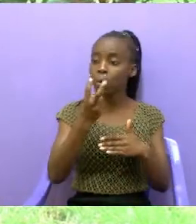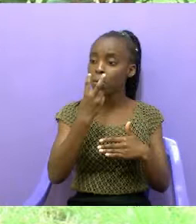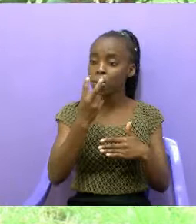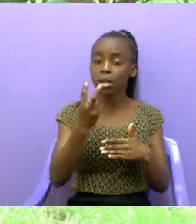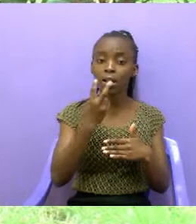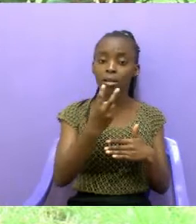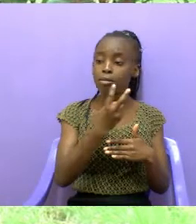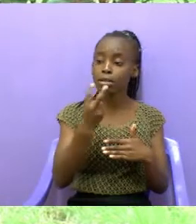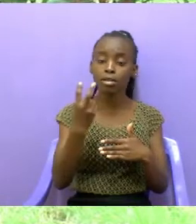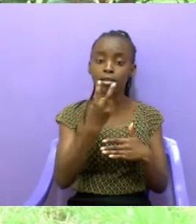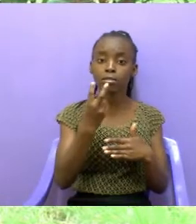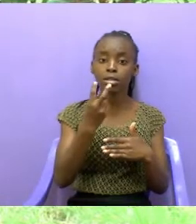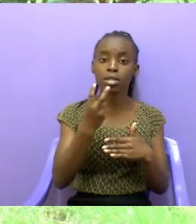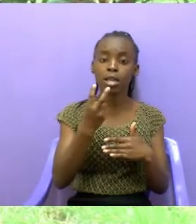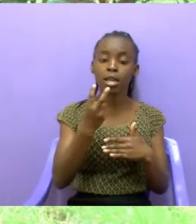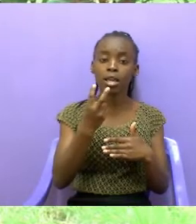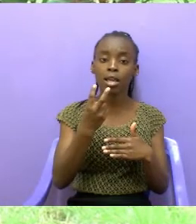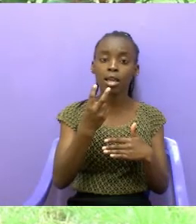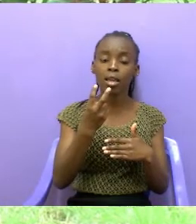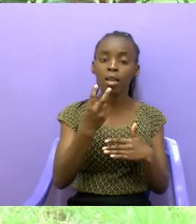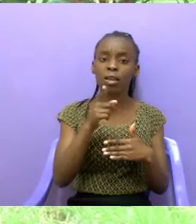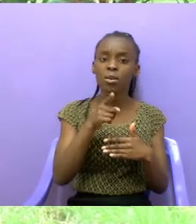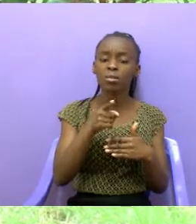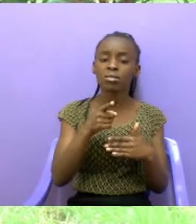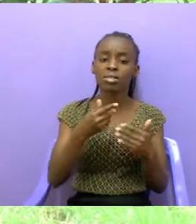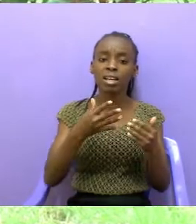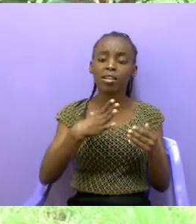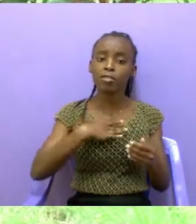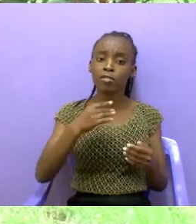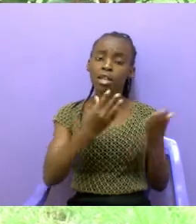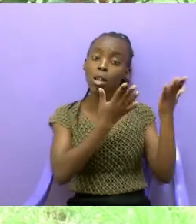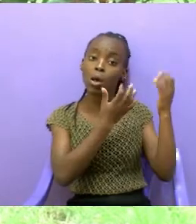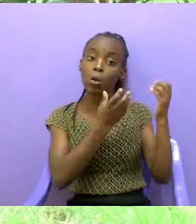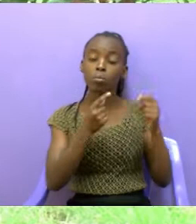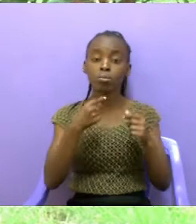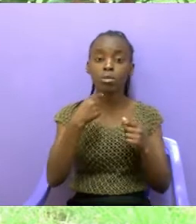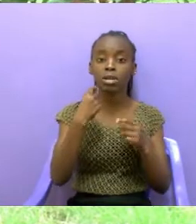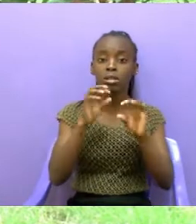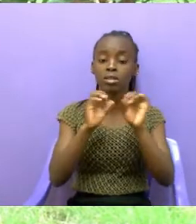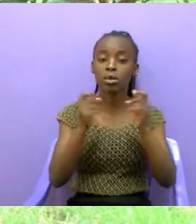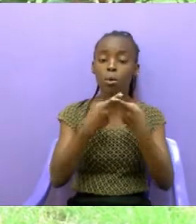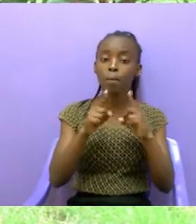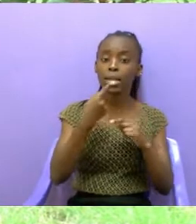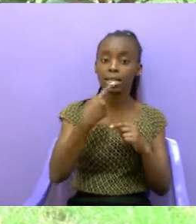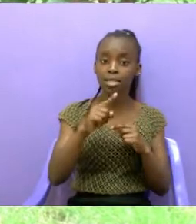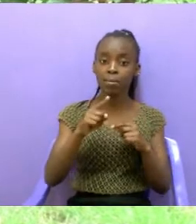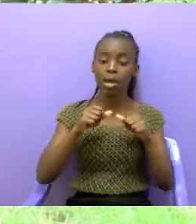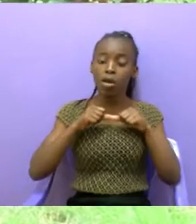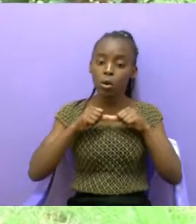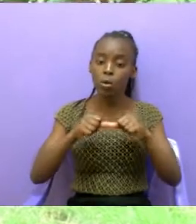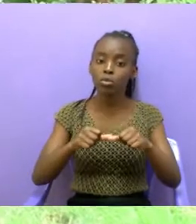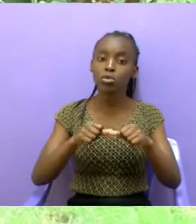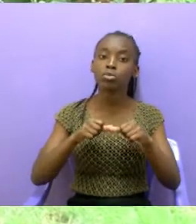rudi. Unaangalia mahali huko unasikia kama hakuna hope. Lakini nataka kutia moyo katika jina la Yesu ya kwamba endelea